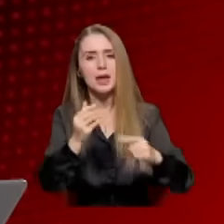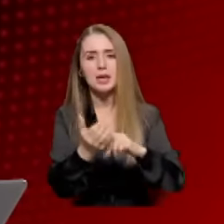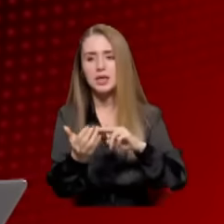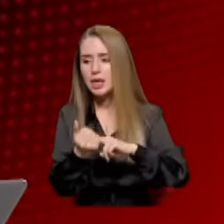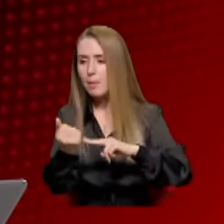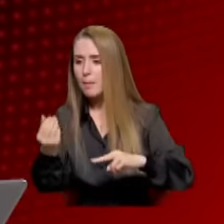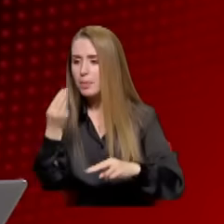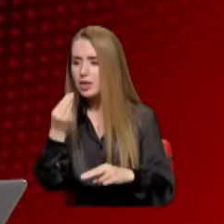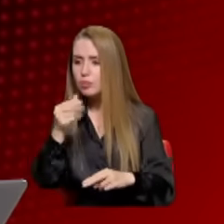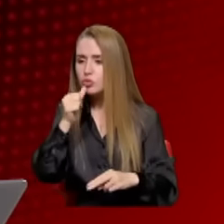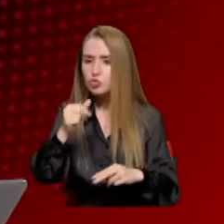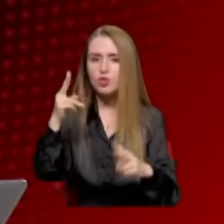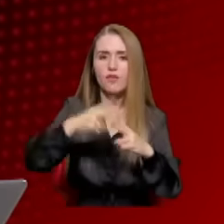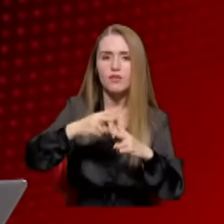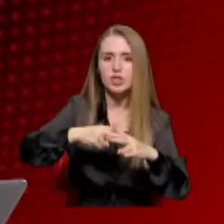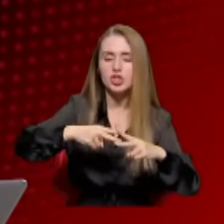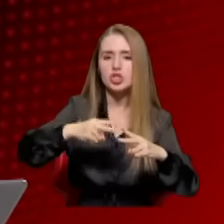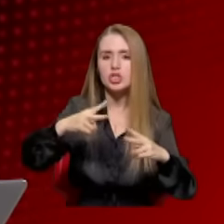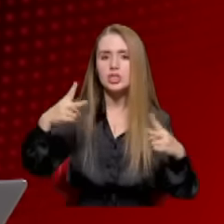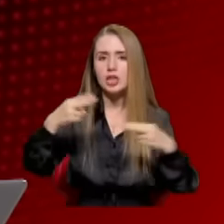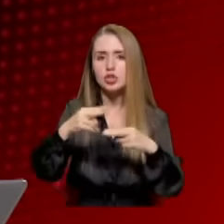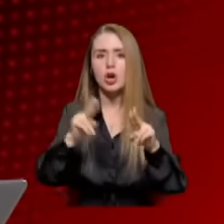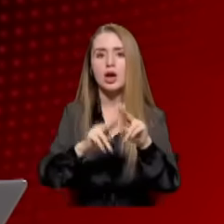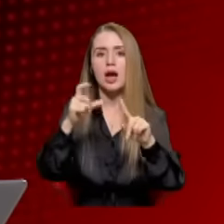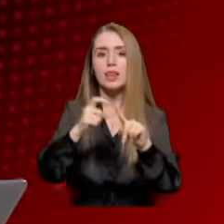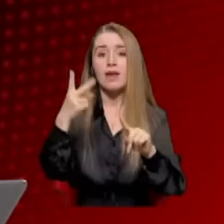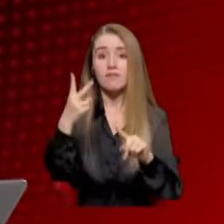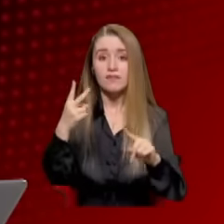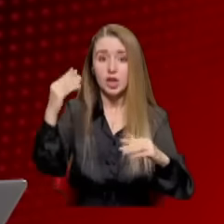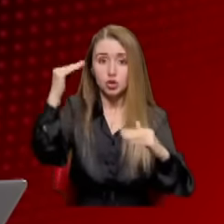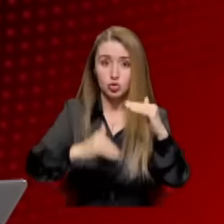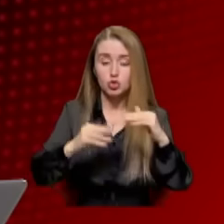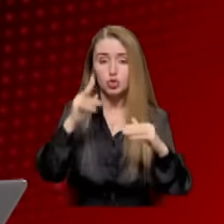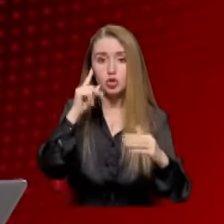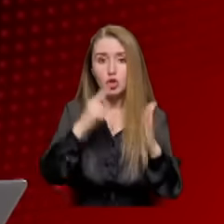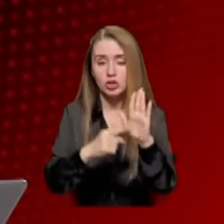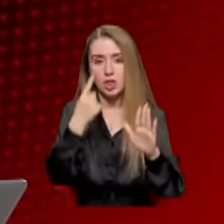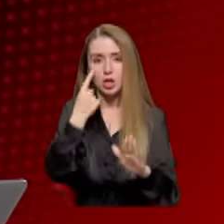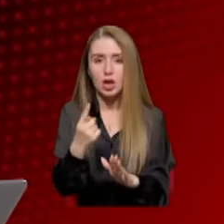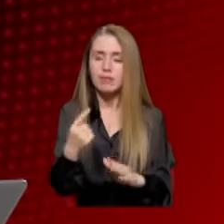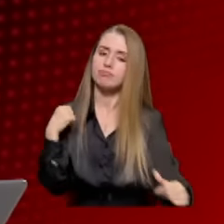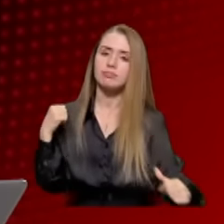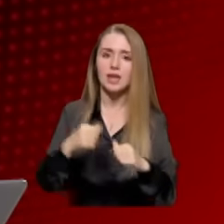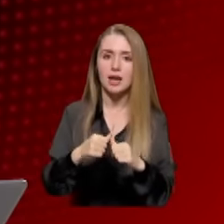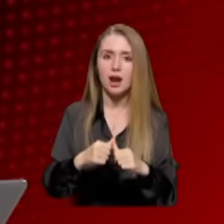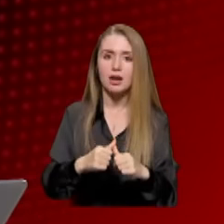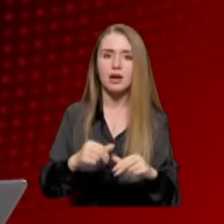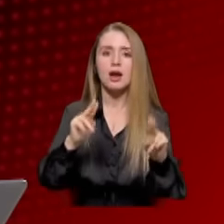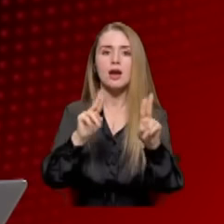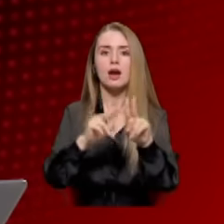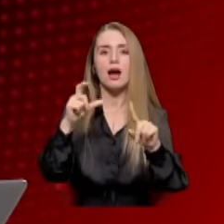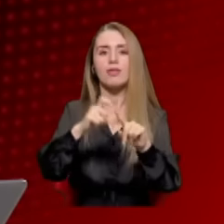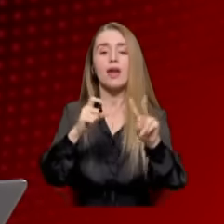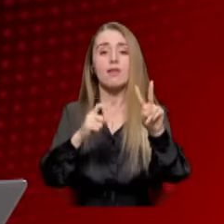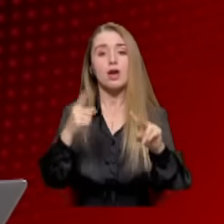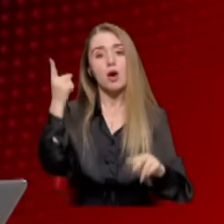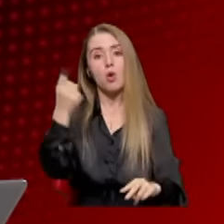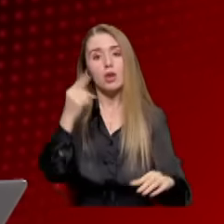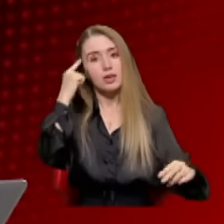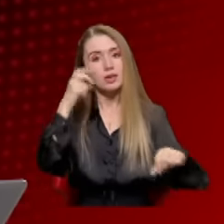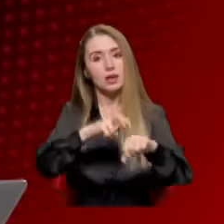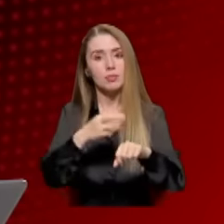su fişi kesen, yani KDV'yi düşük gösteren lokanta, restoran ve kafelere bir kez daha KDV oranlarını